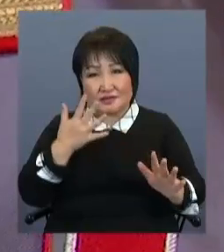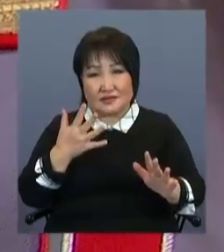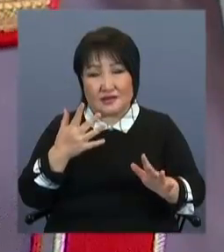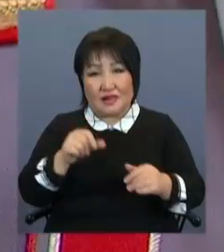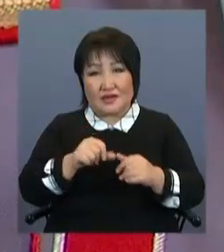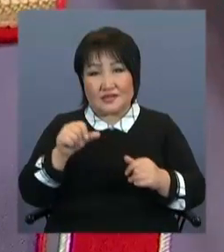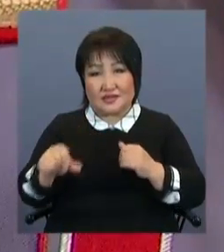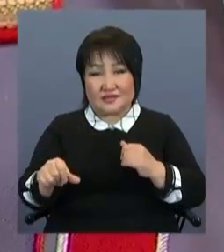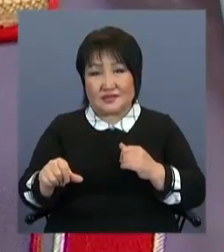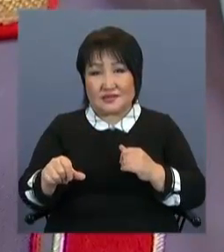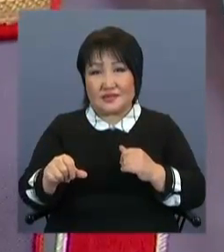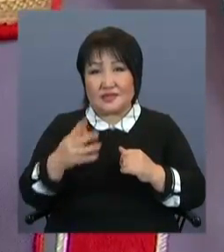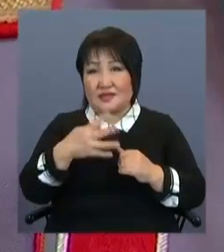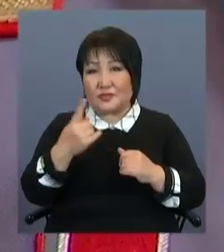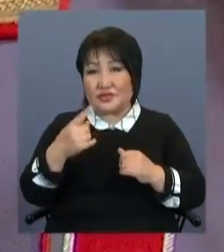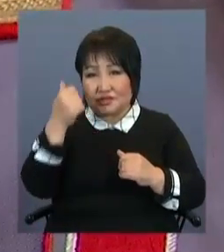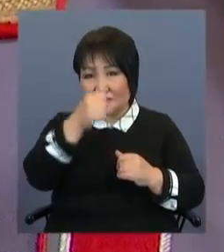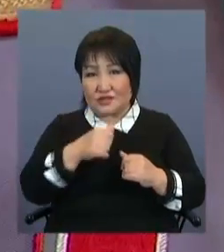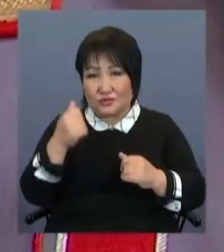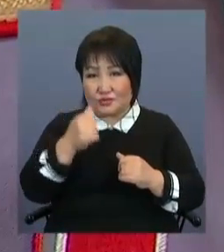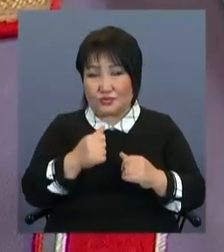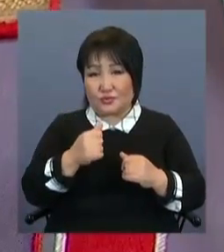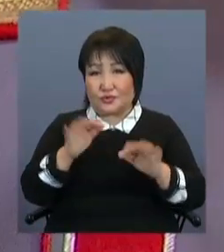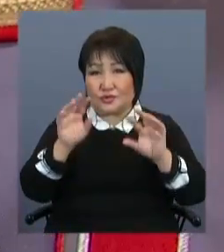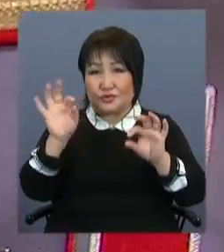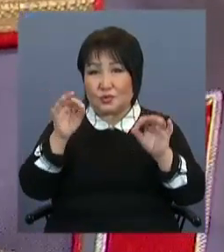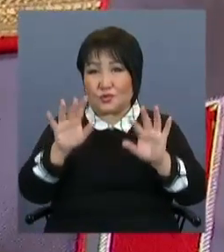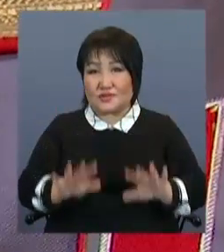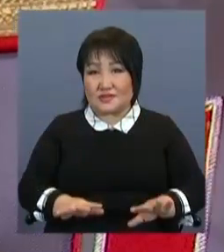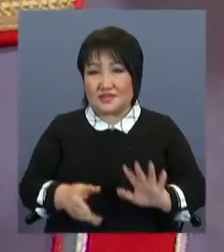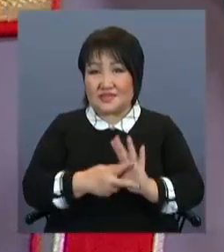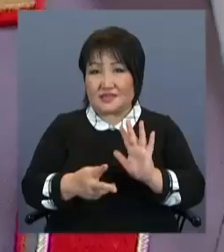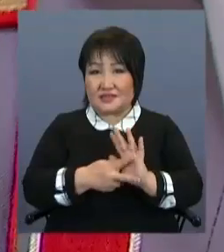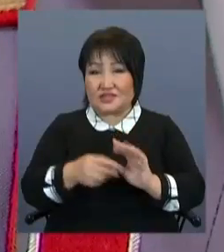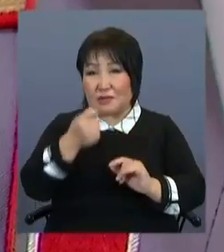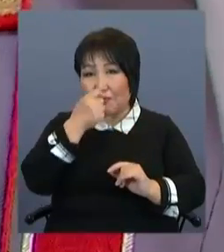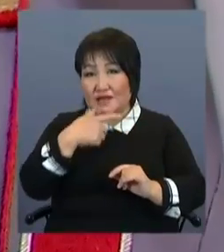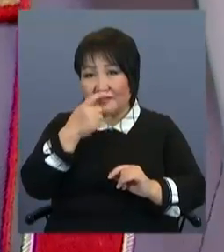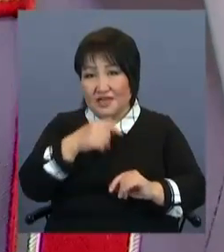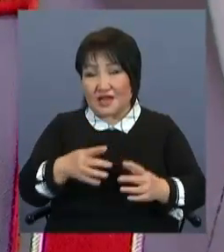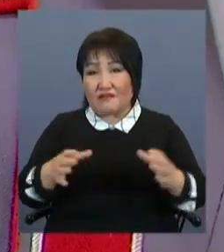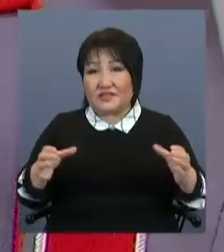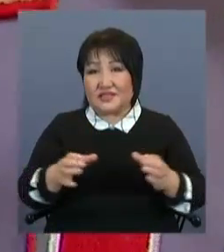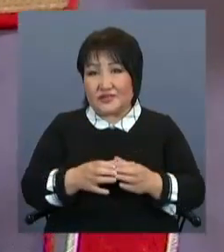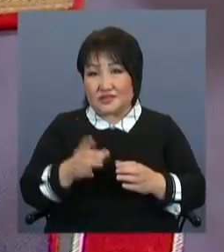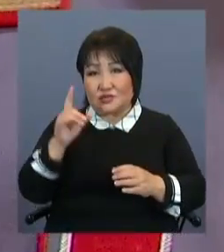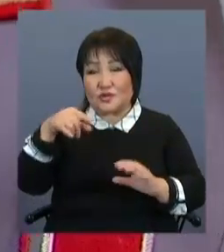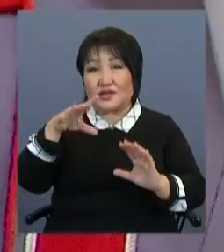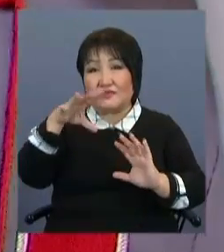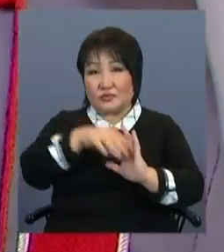күздің күні 316 атқыштар дивизиясы, 8 панфилов дивизиясы кейін, соның ішінде 28